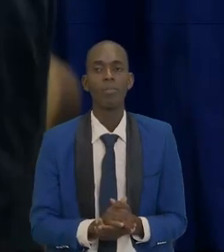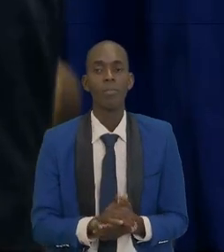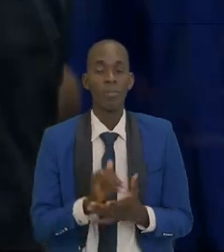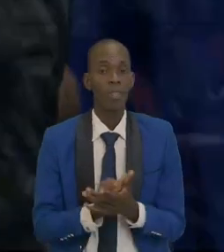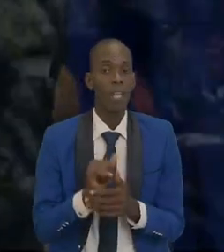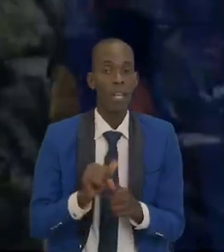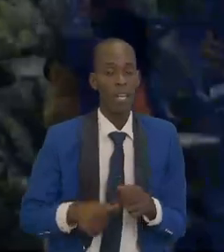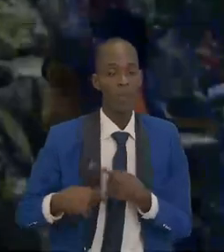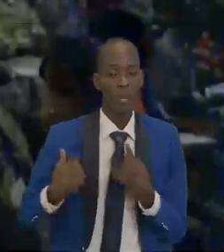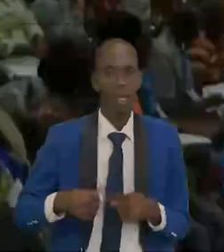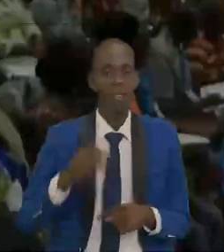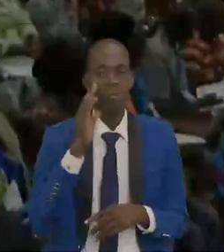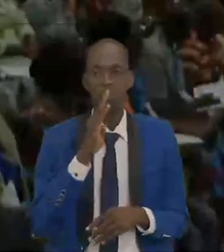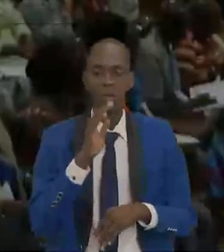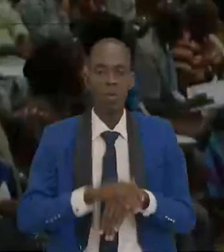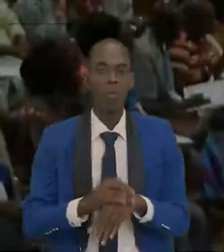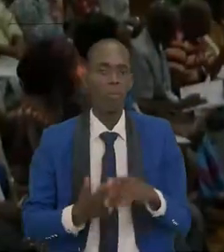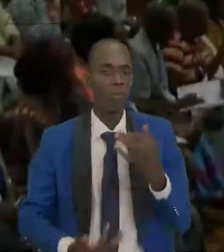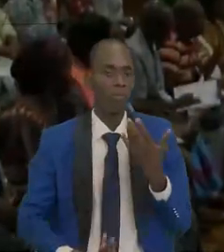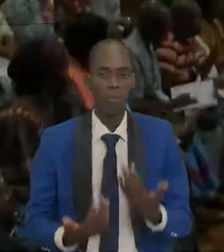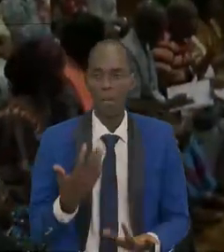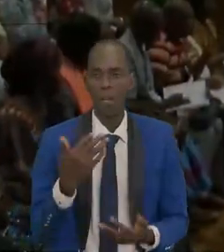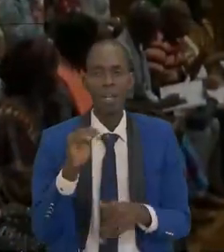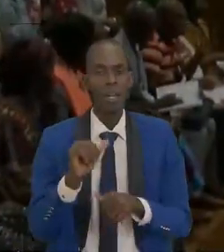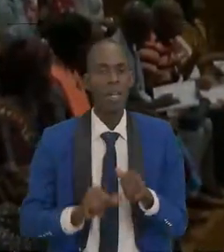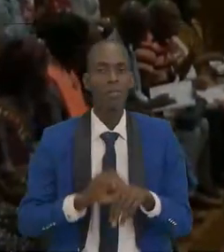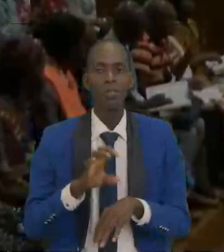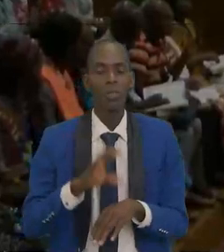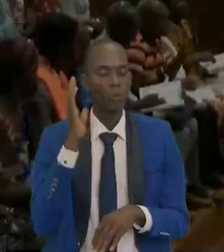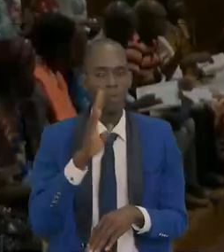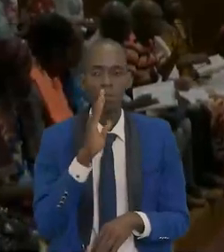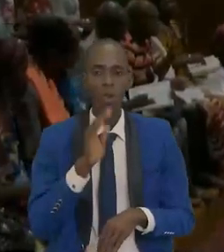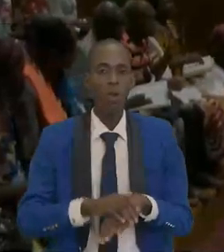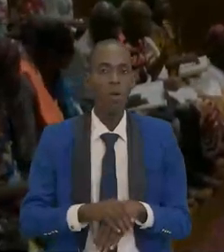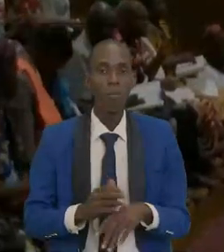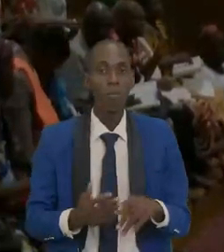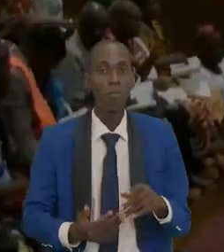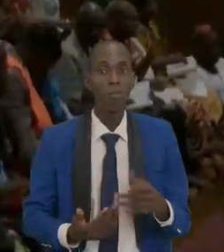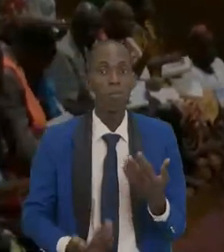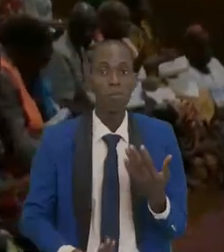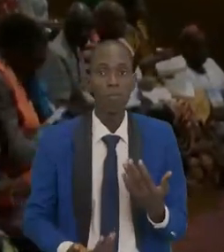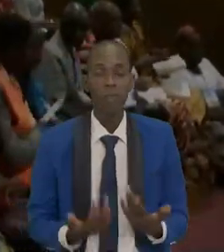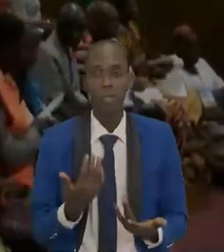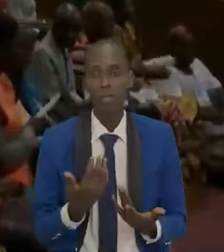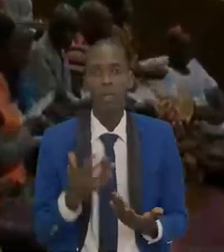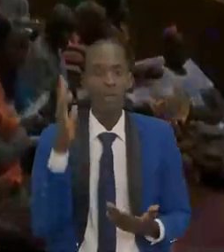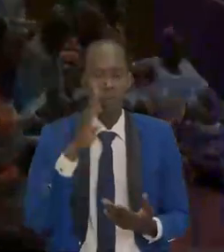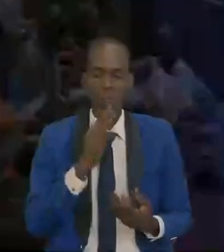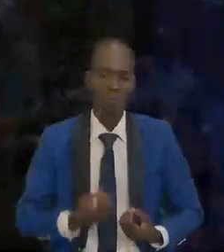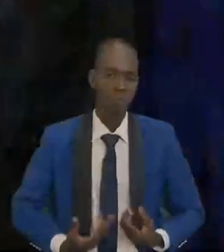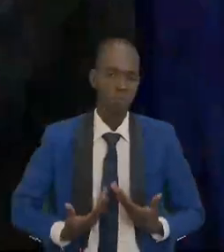Que chaque cœur soit enflammé, chaque église sera enflammée. Et la gloire du